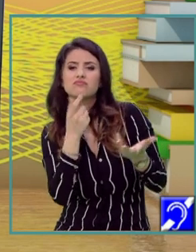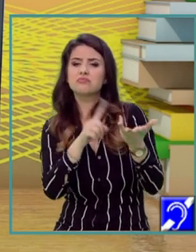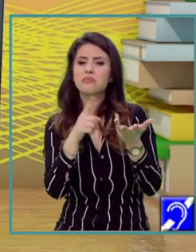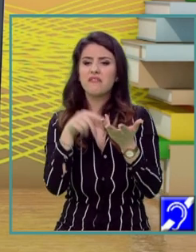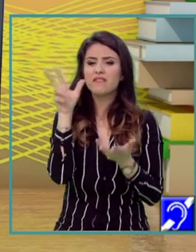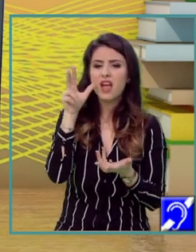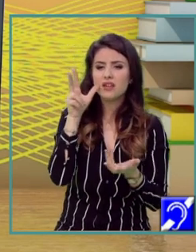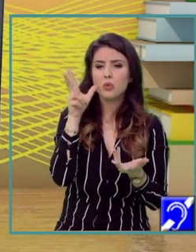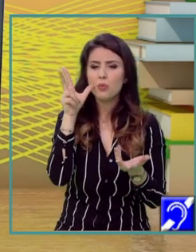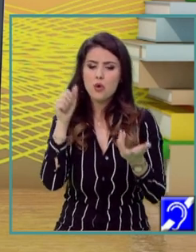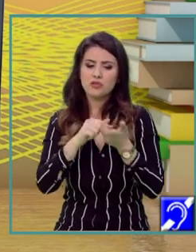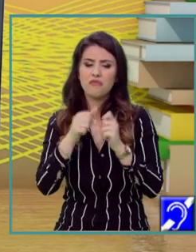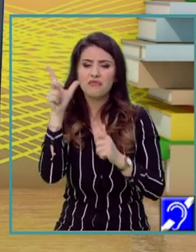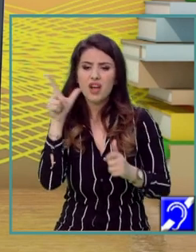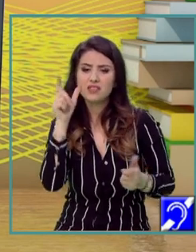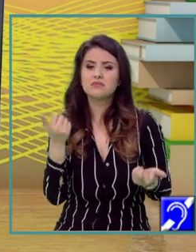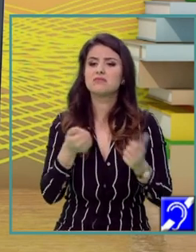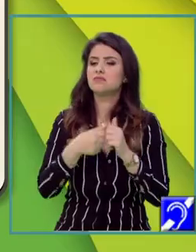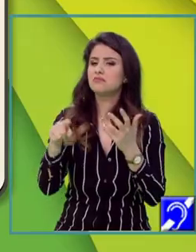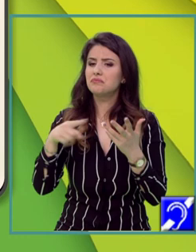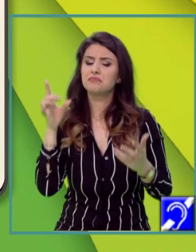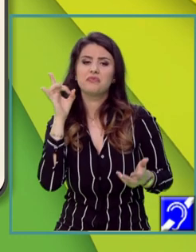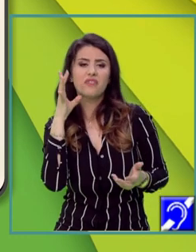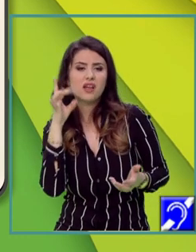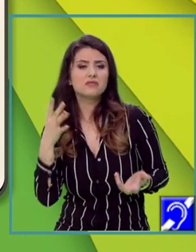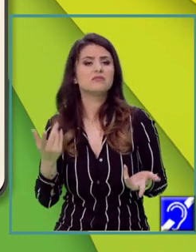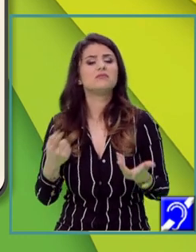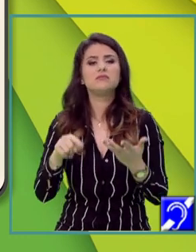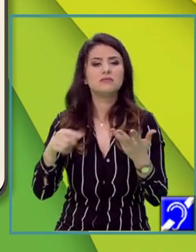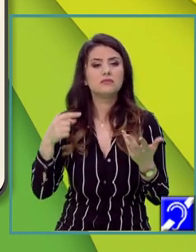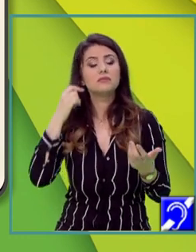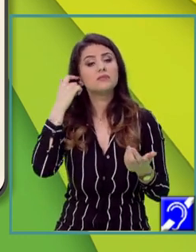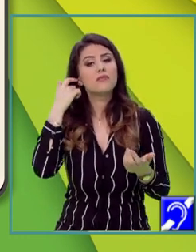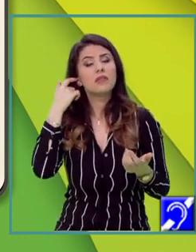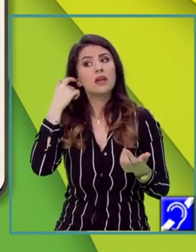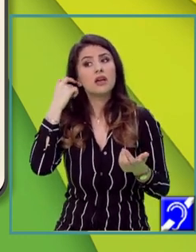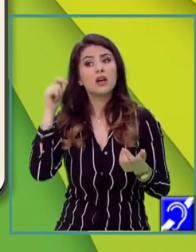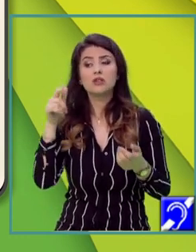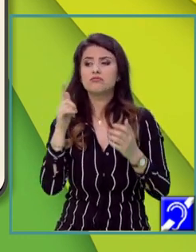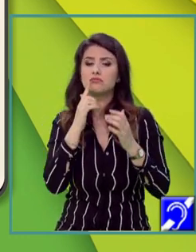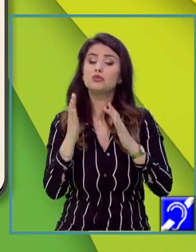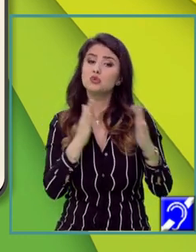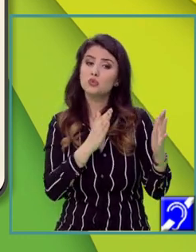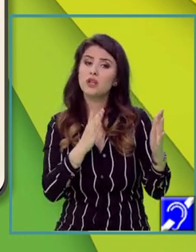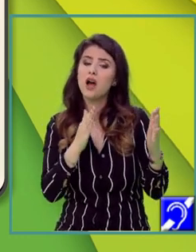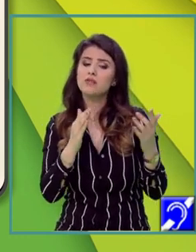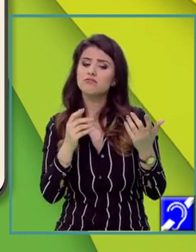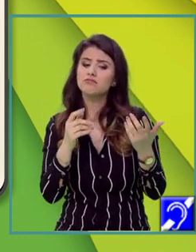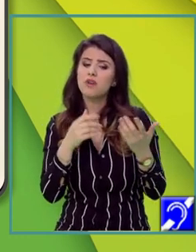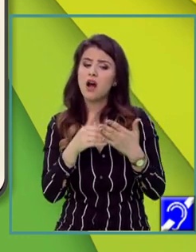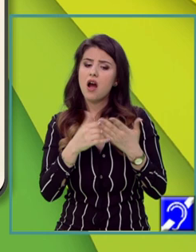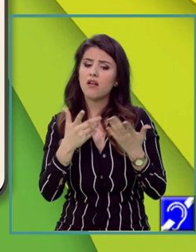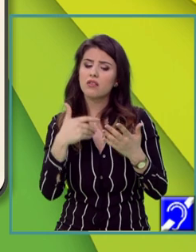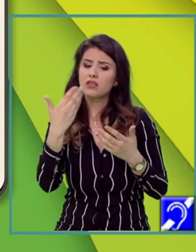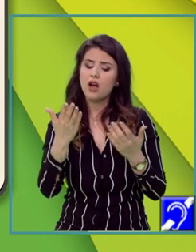reprezentative pentru evoluția cuplului în ciuda subiectivității naratorului care furnizează cititorului